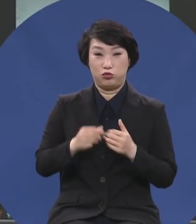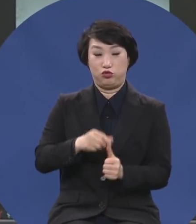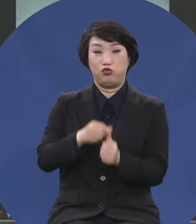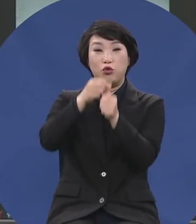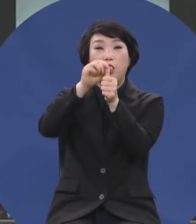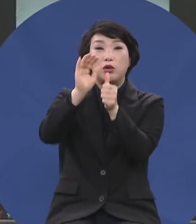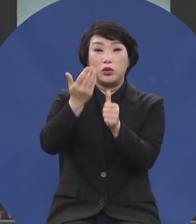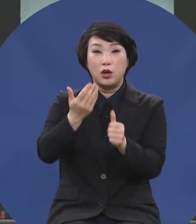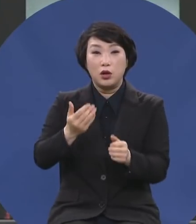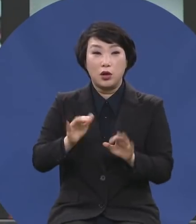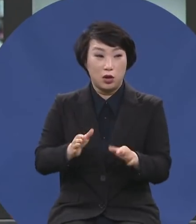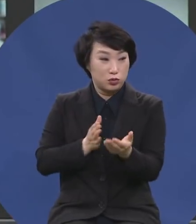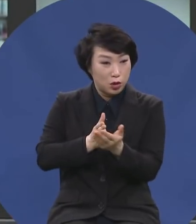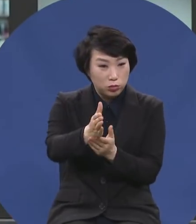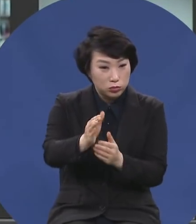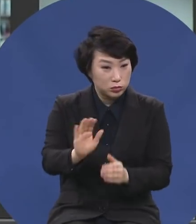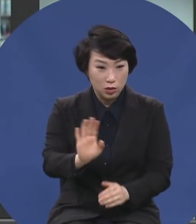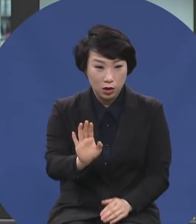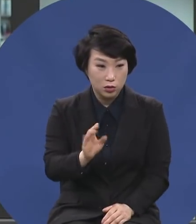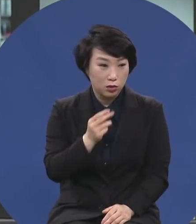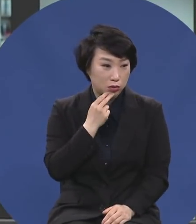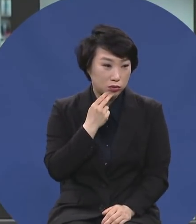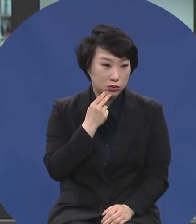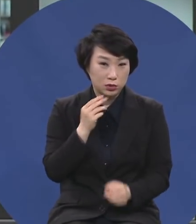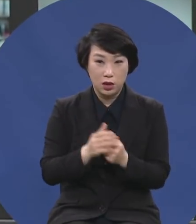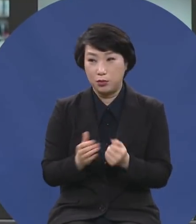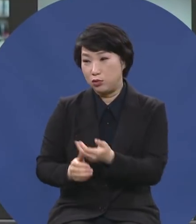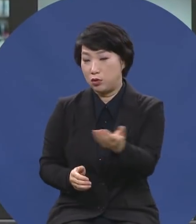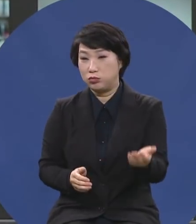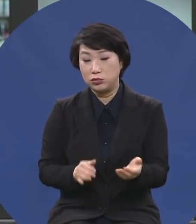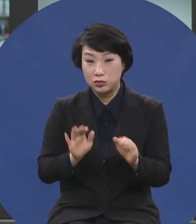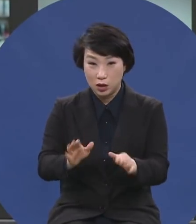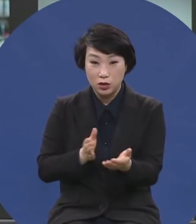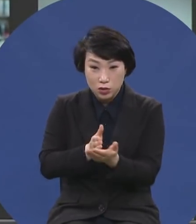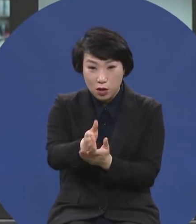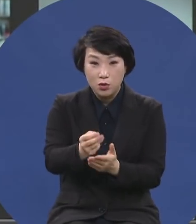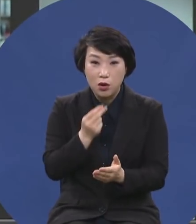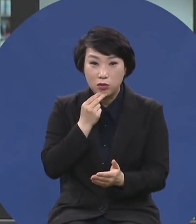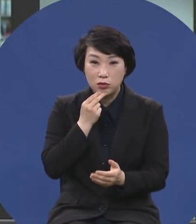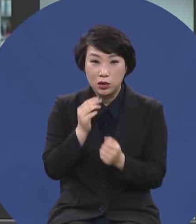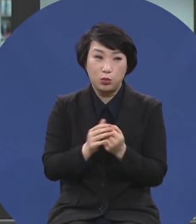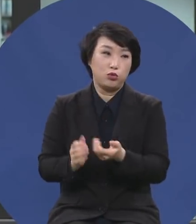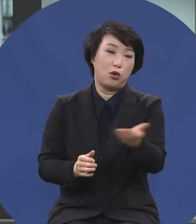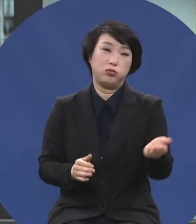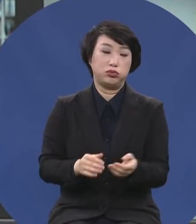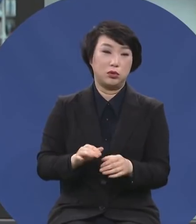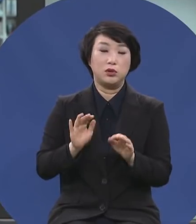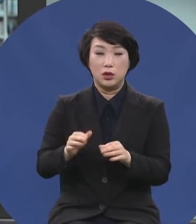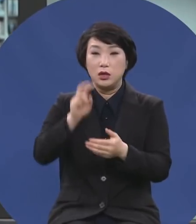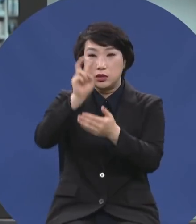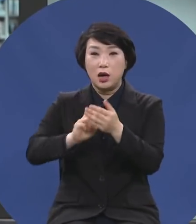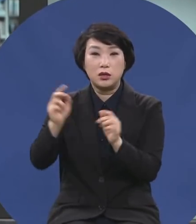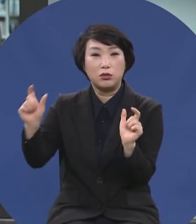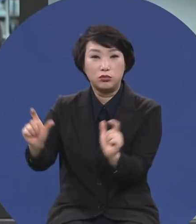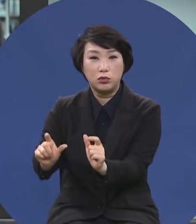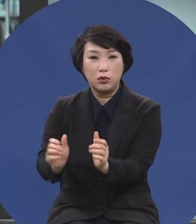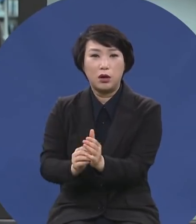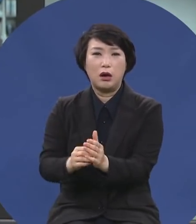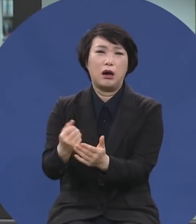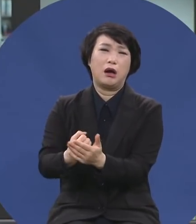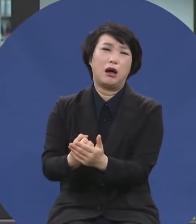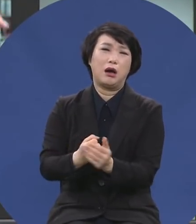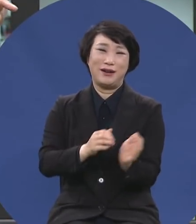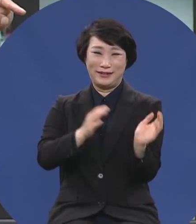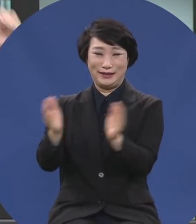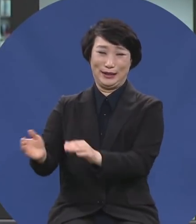것이 화제가 안 되니까, 화제가 거리가 아니니까 그런 찬양을 잘 안 해요. 그러나